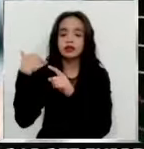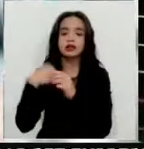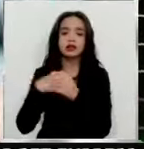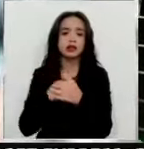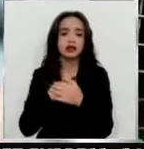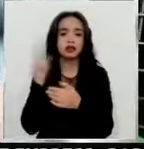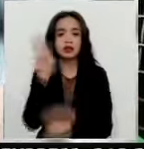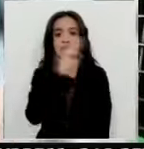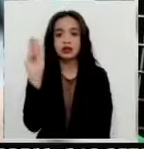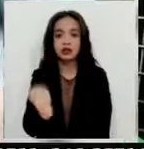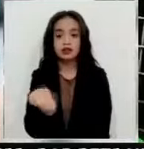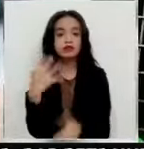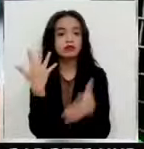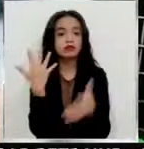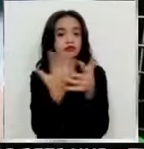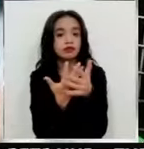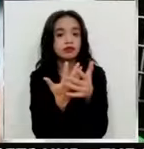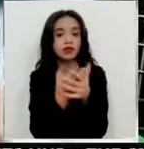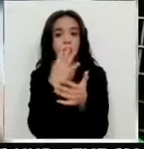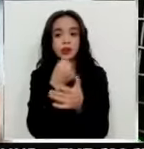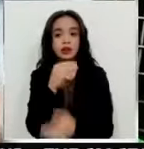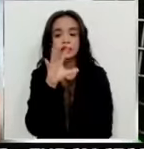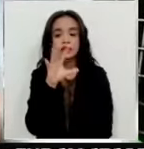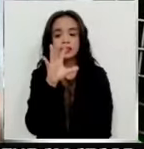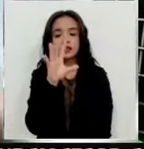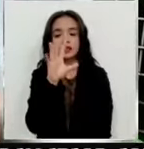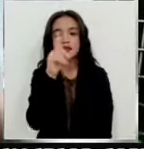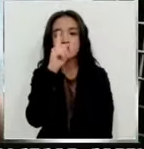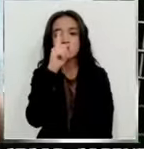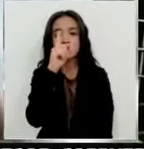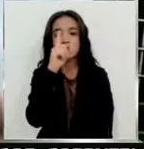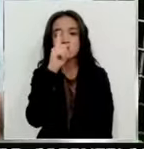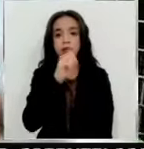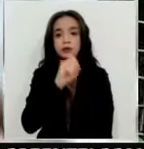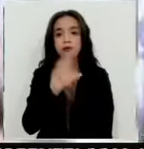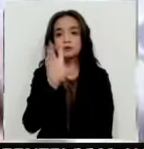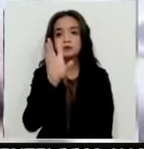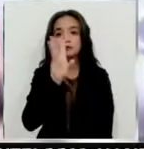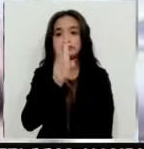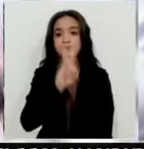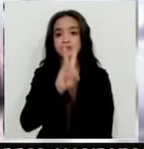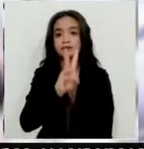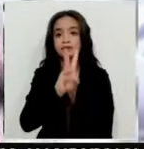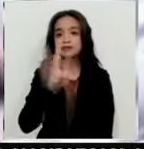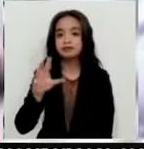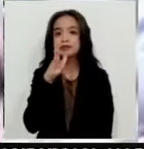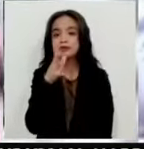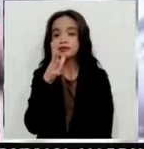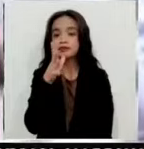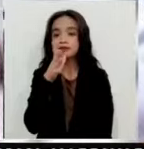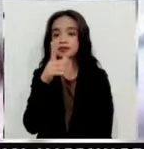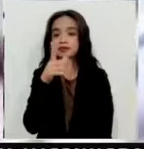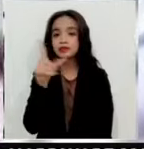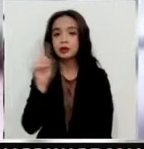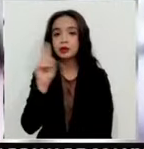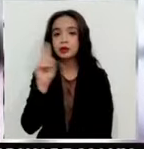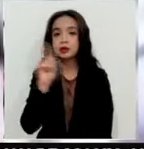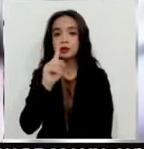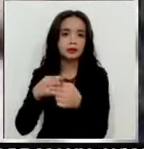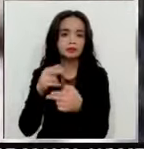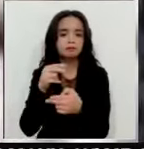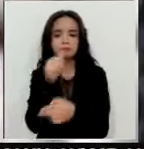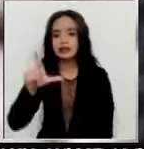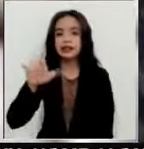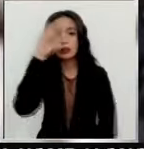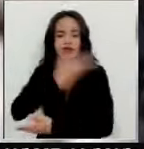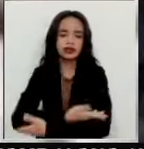ang 66 na taong gulang na ina na itatago namin sa pangalang Laila. Nakulong kasi ang anak niya na dinampot ng mga